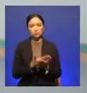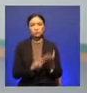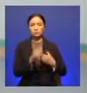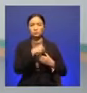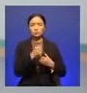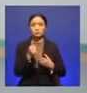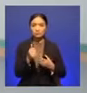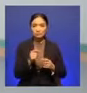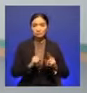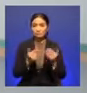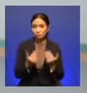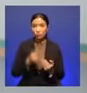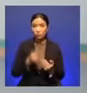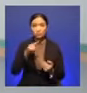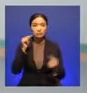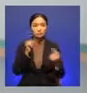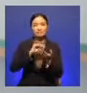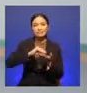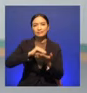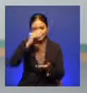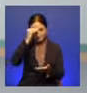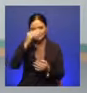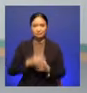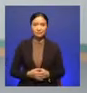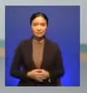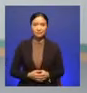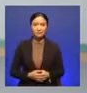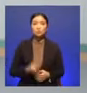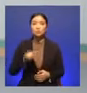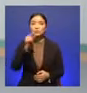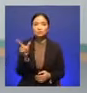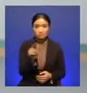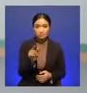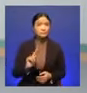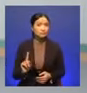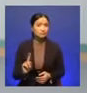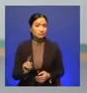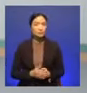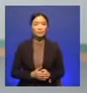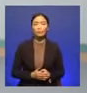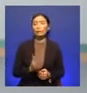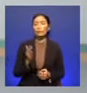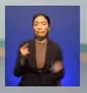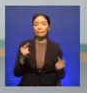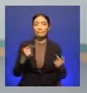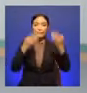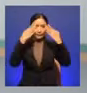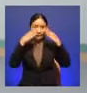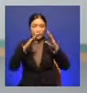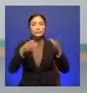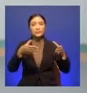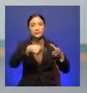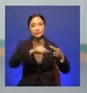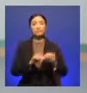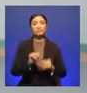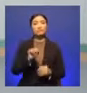ากแต่วันนี้ผมจะพูดเรื่องการศึกษานะครับพูดโดยย่อนะครับก็คือว่าอันนี้เป็นเรื่องของคนตาบอดอันนึงที่จริ